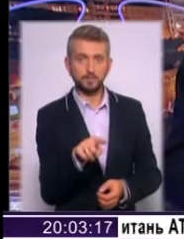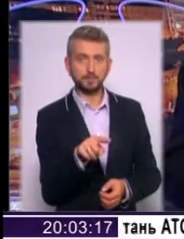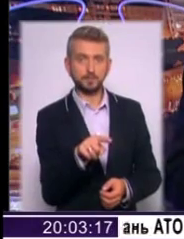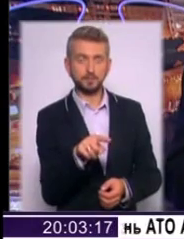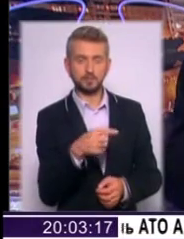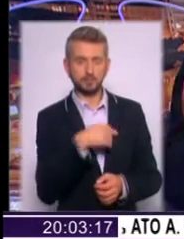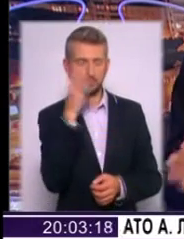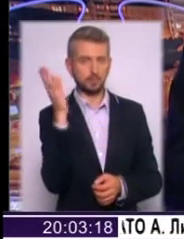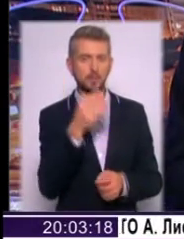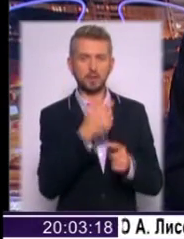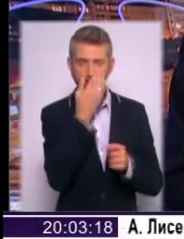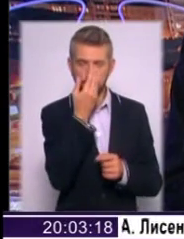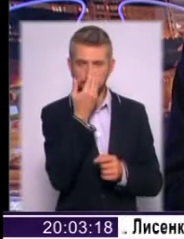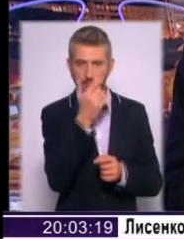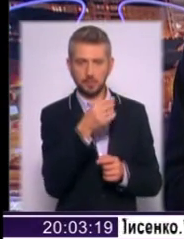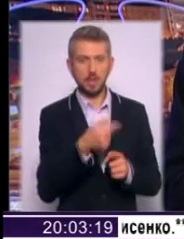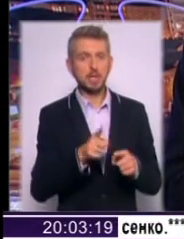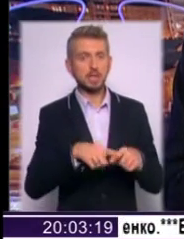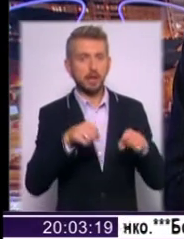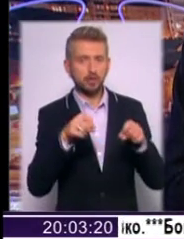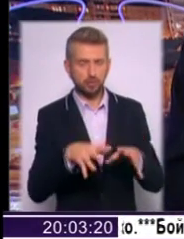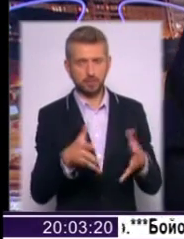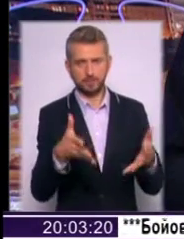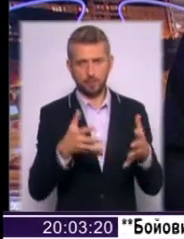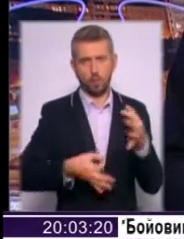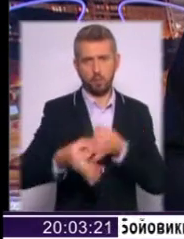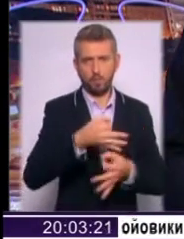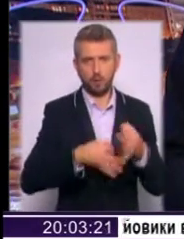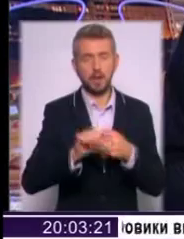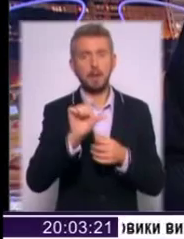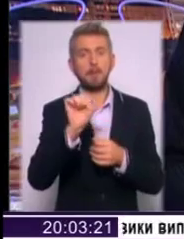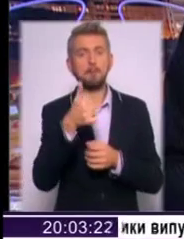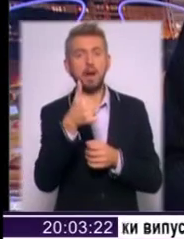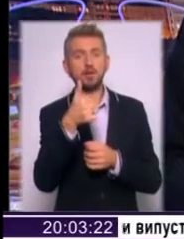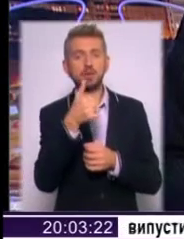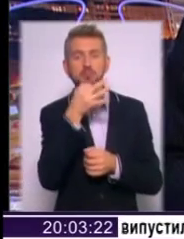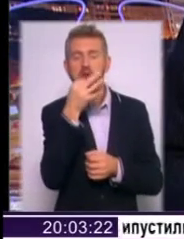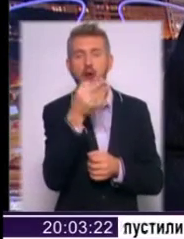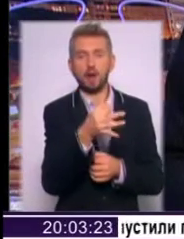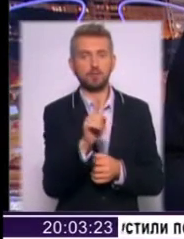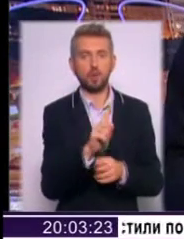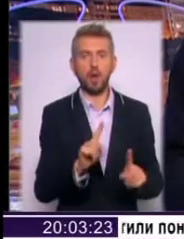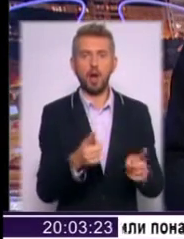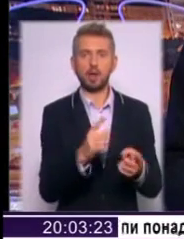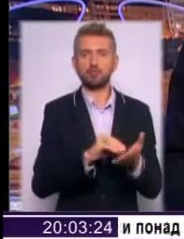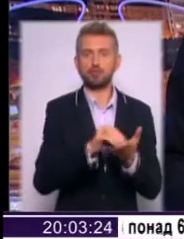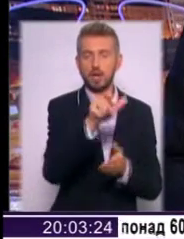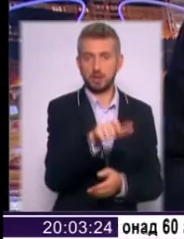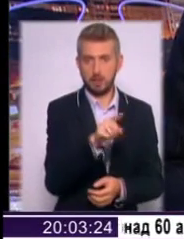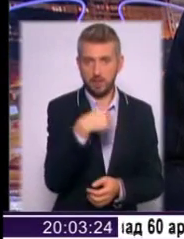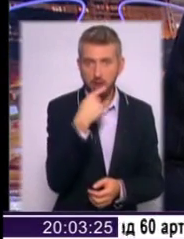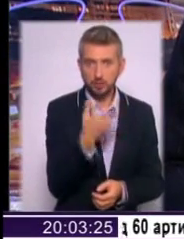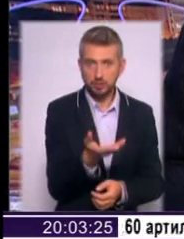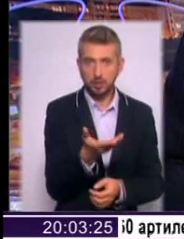це рішення, очевидно, воно обговорюється. Так. Звичайно, перша і спонтанна реакція, то, що, власне, арешт, ви кажете, арешт журналіста,